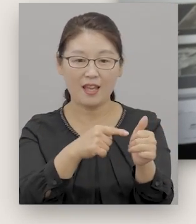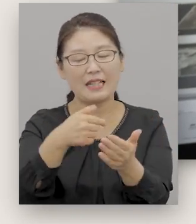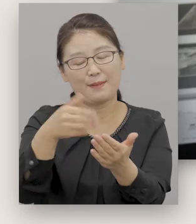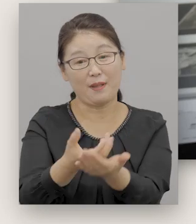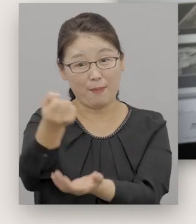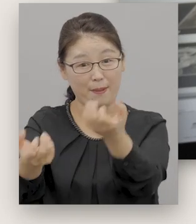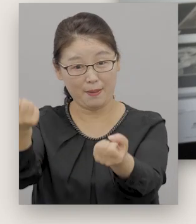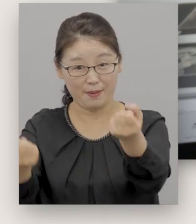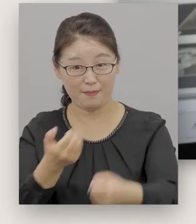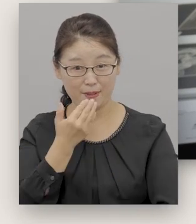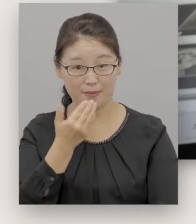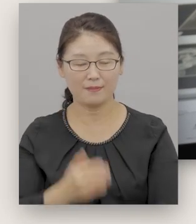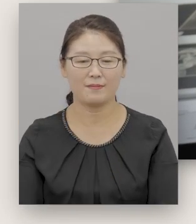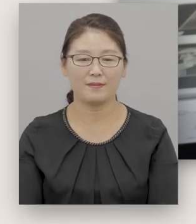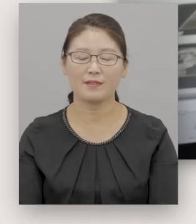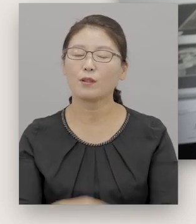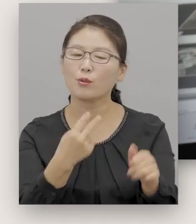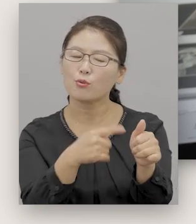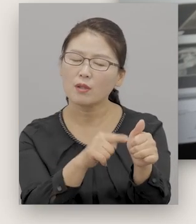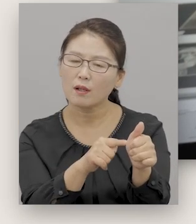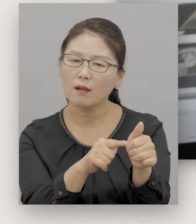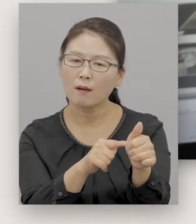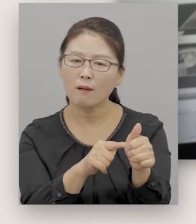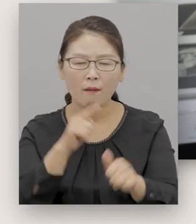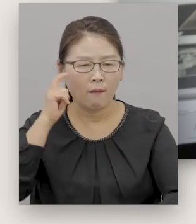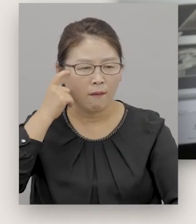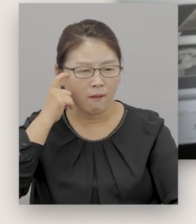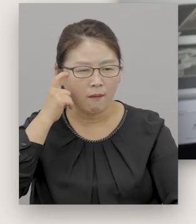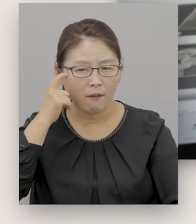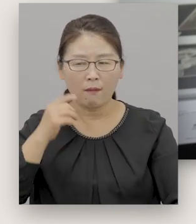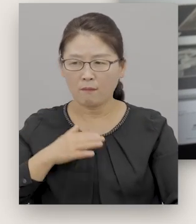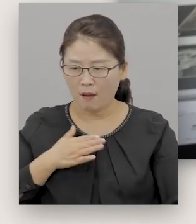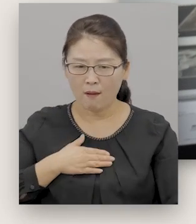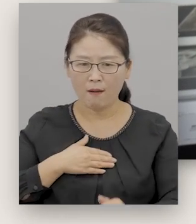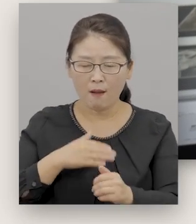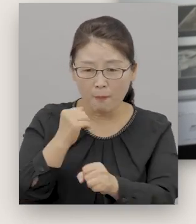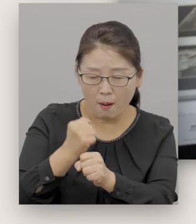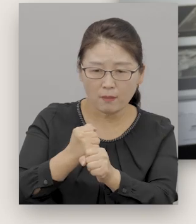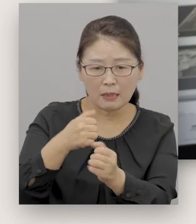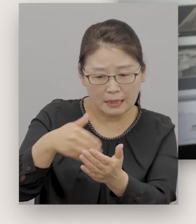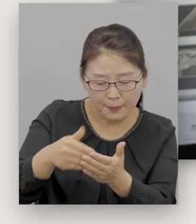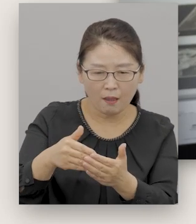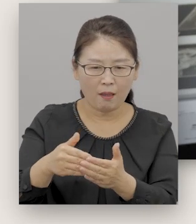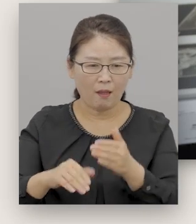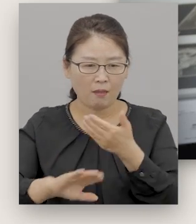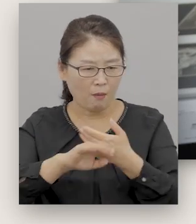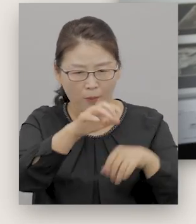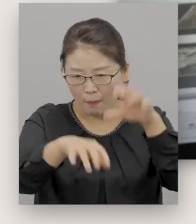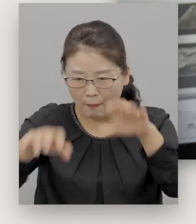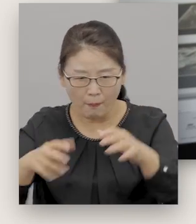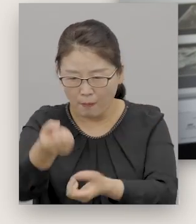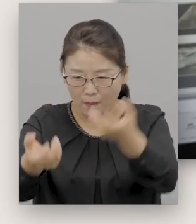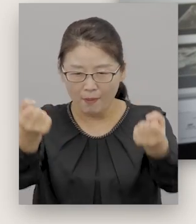그랬었습니다. 이제 그런 부분에 있어서 듀샹은 이제 본인의 작업이 그렇게 여러 각지에 흩어지는 것에 대해서 굉장히 두려움을 느끼고